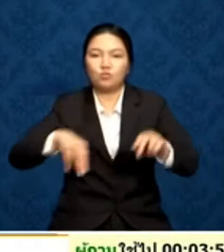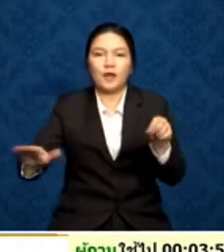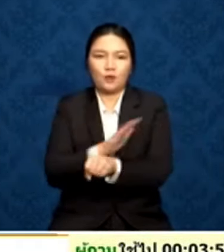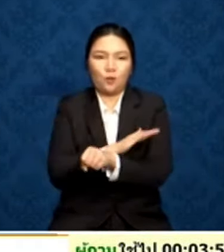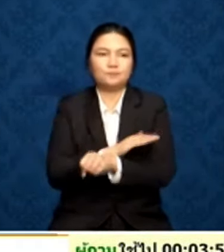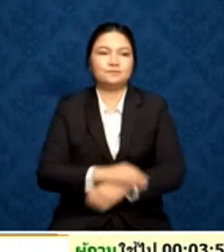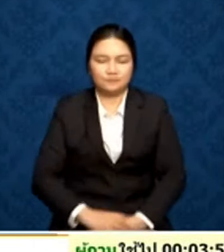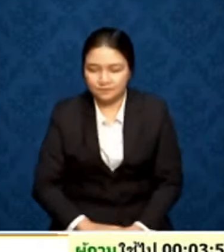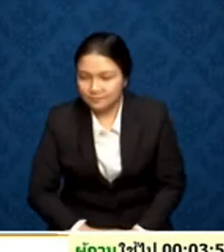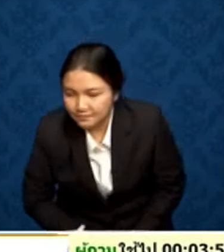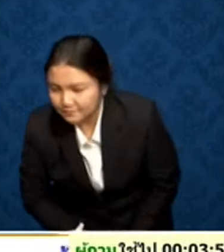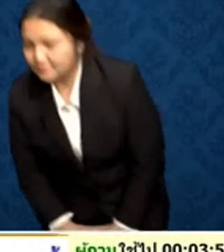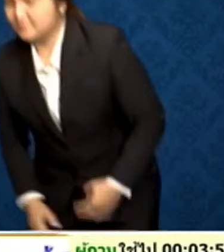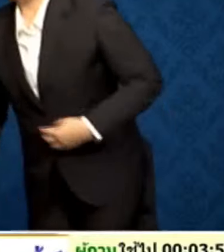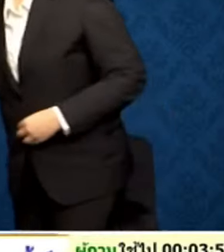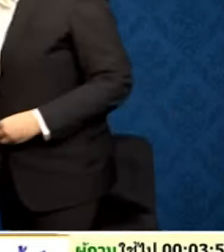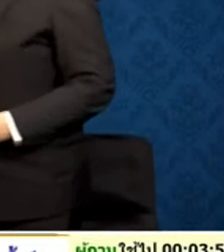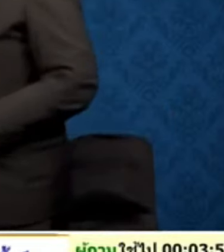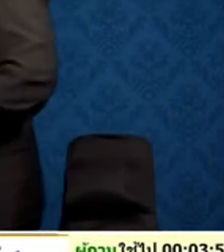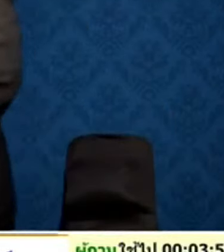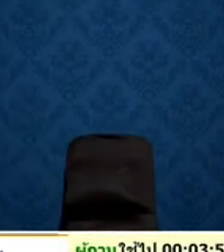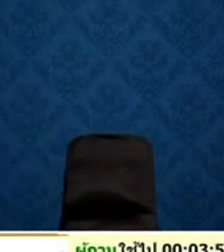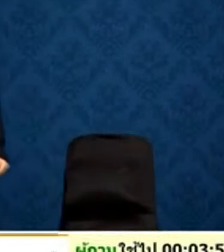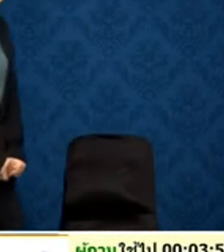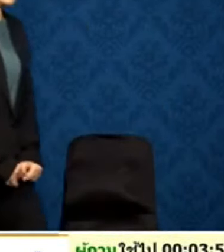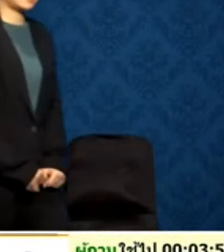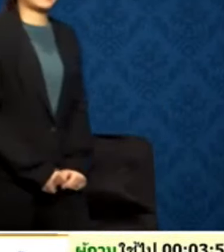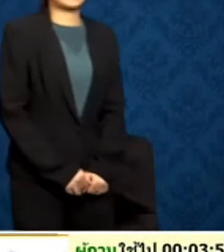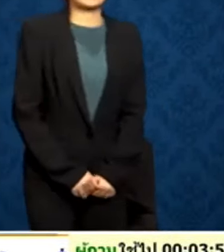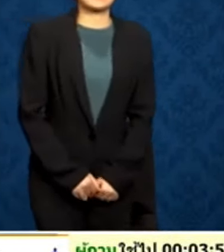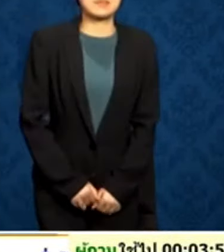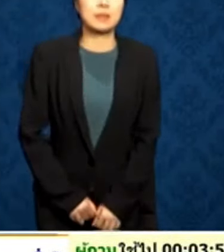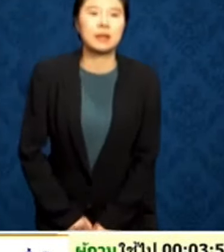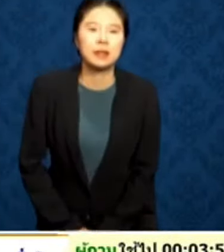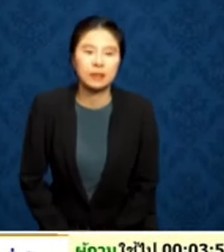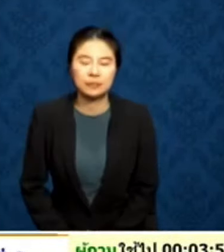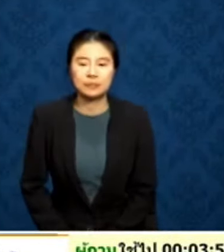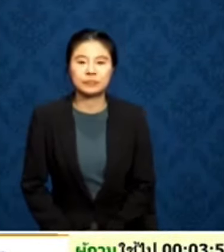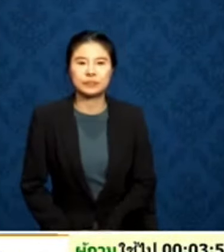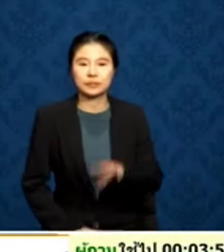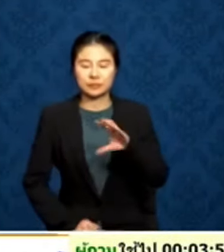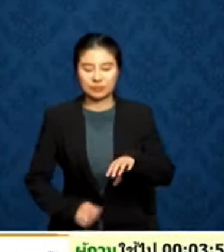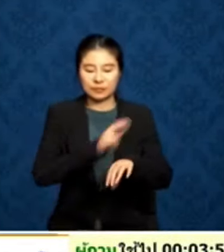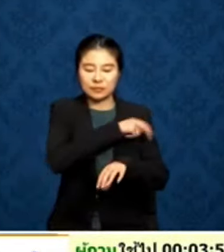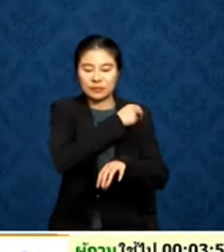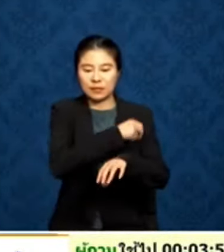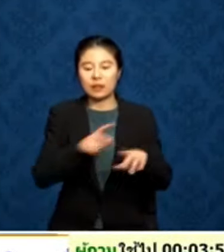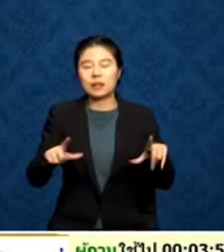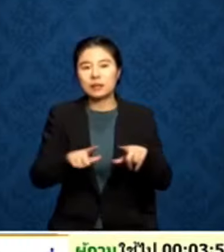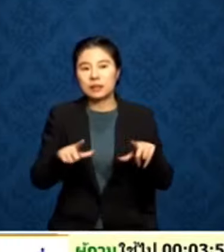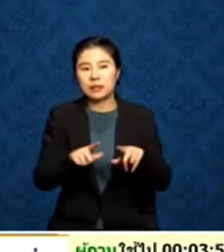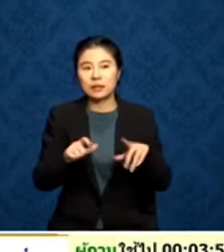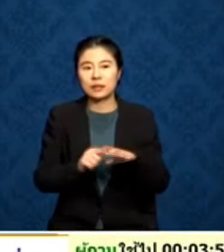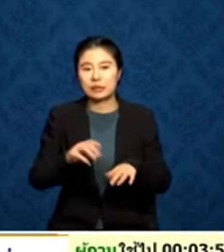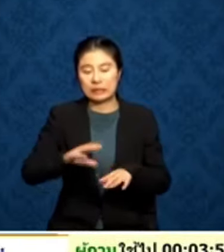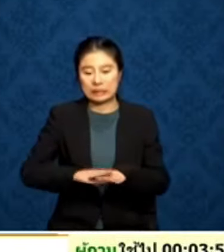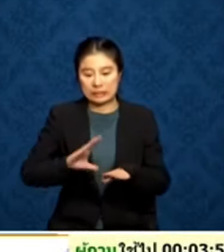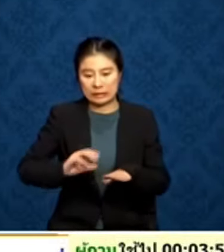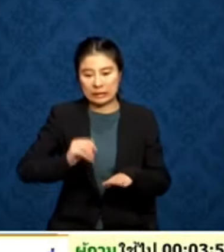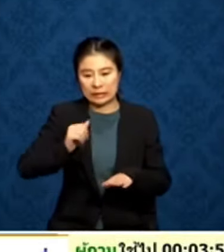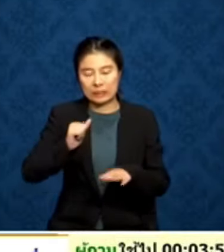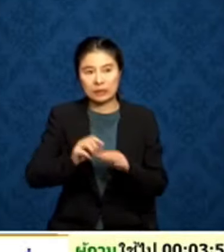เพิ่มมินิธัญลักษณ์ให้ครบทุกจังหวัด 100% เพิ่มสถานฟื้นฟูสวัสดิภาพเพิ่มชุมช